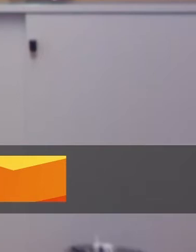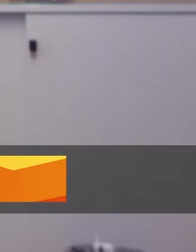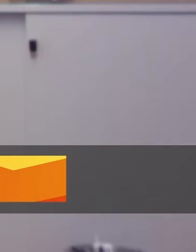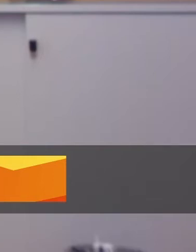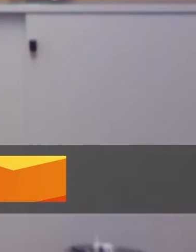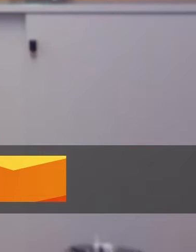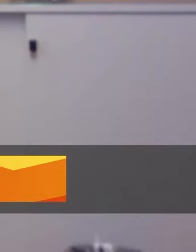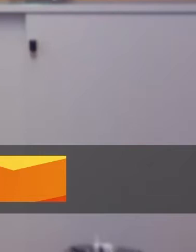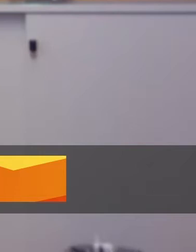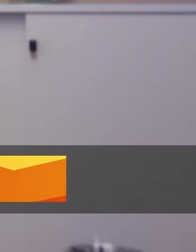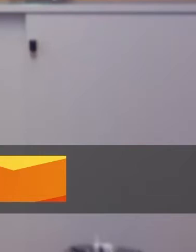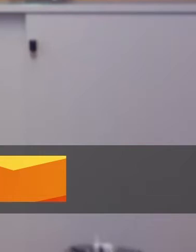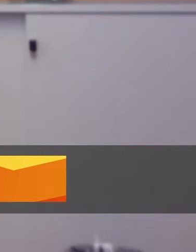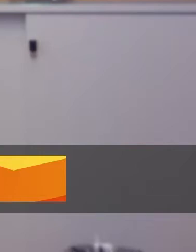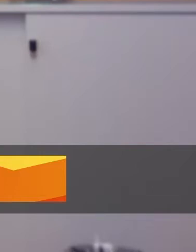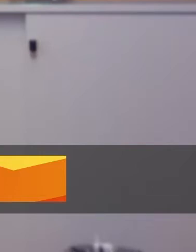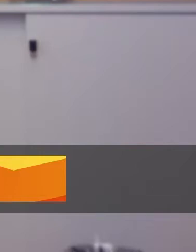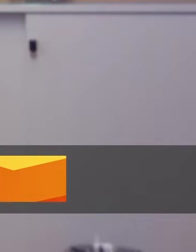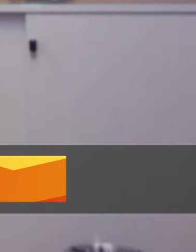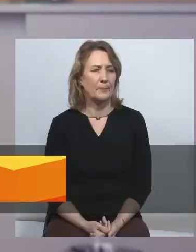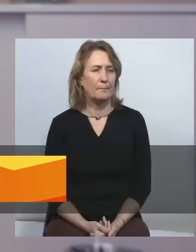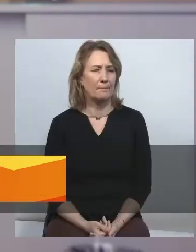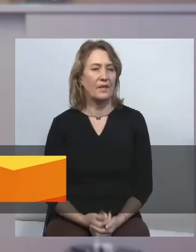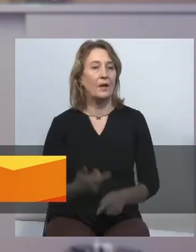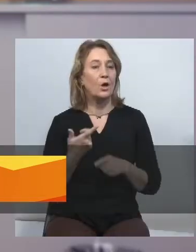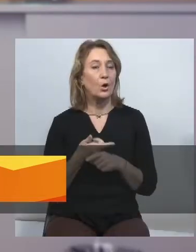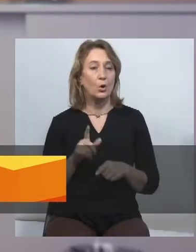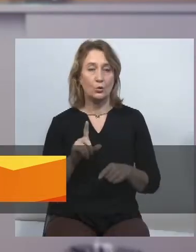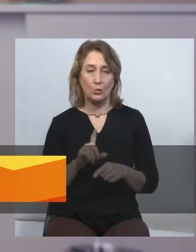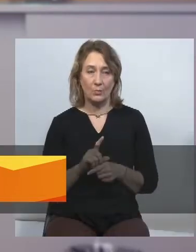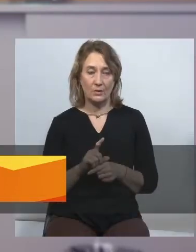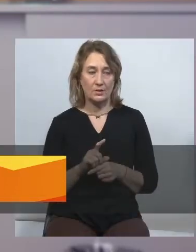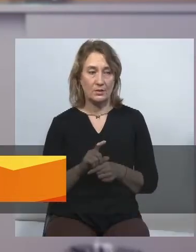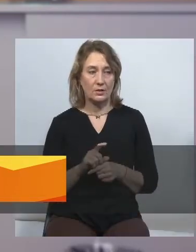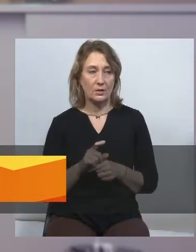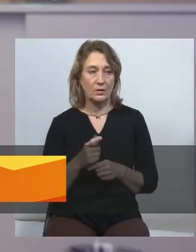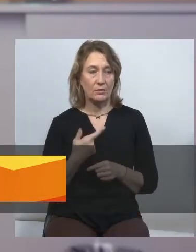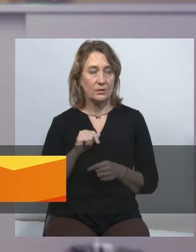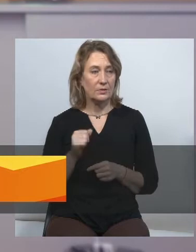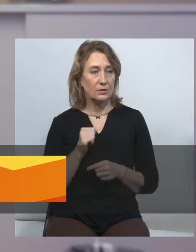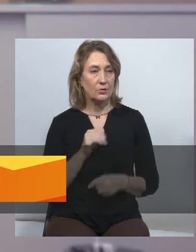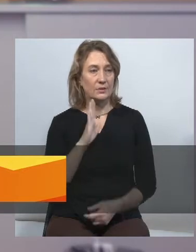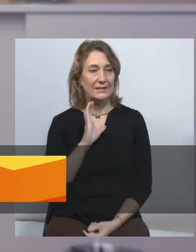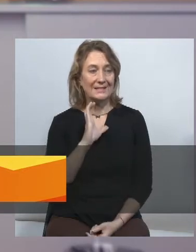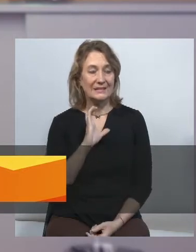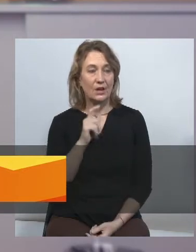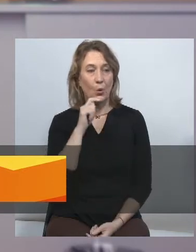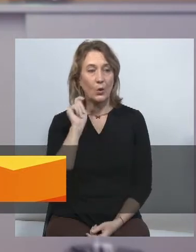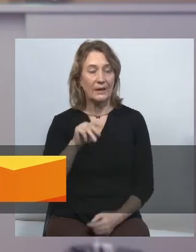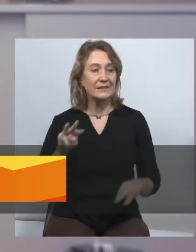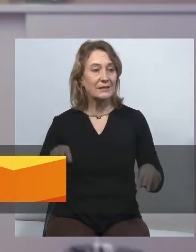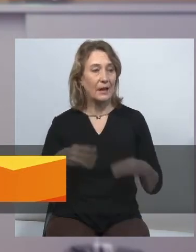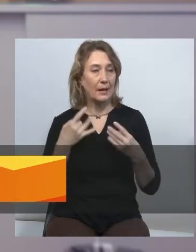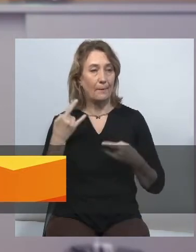Ми дуже віддавна колеги, і не просто колеги, але й друзі із українськими медіа, із